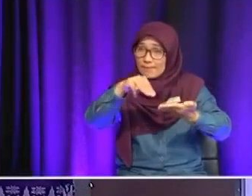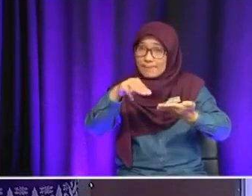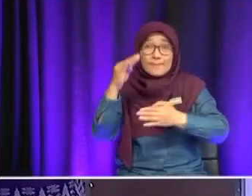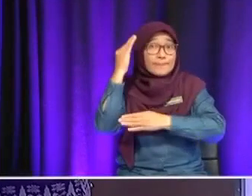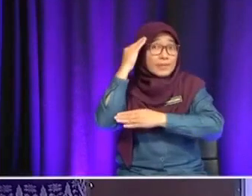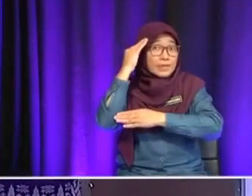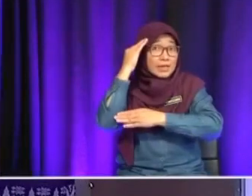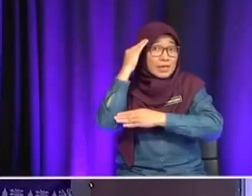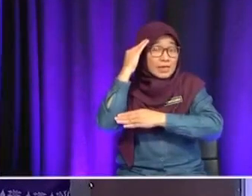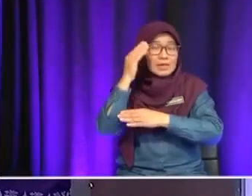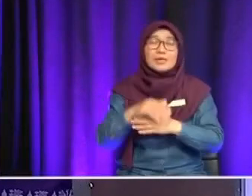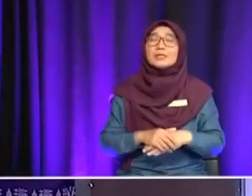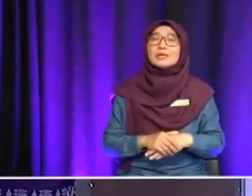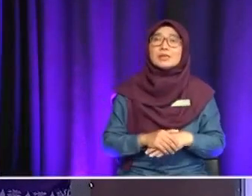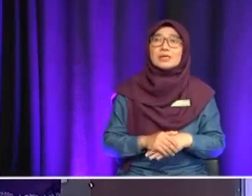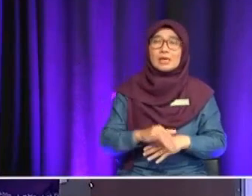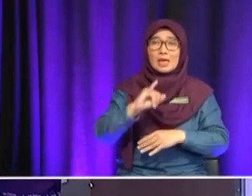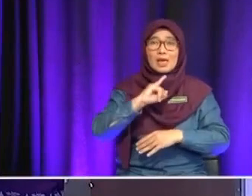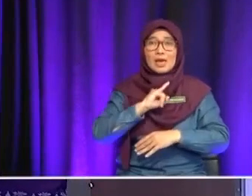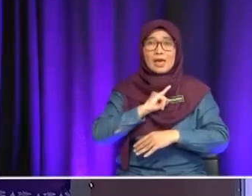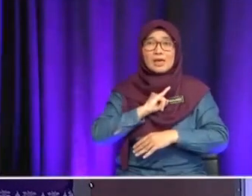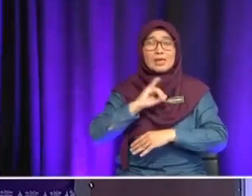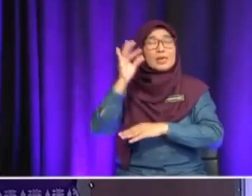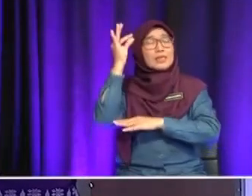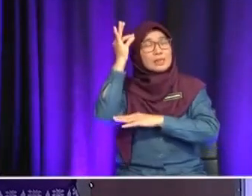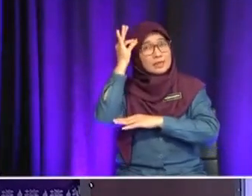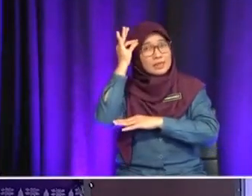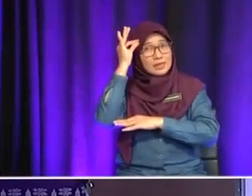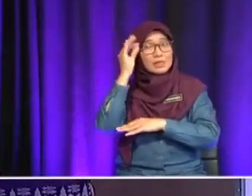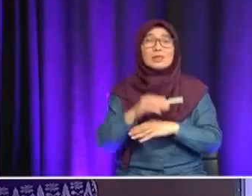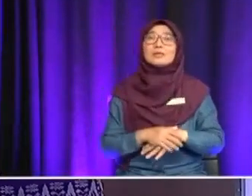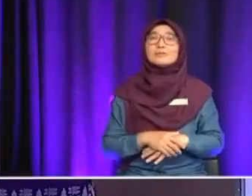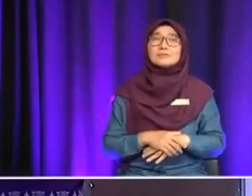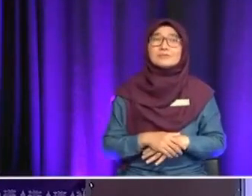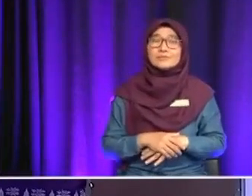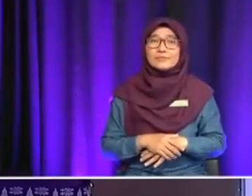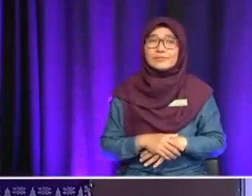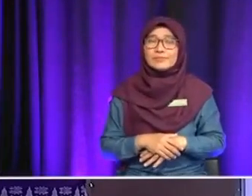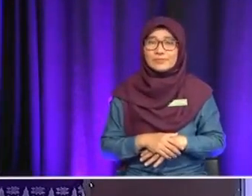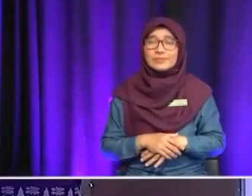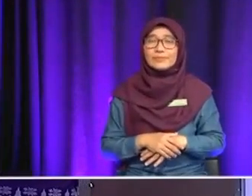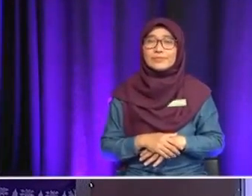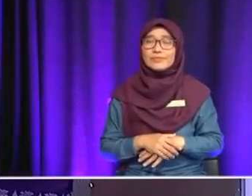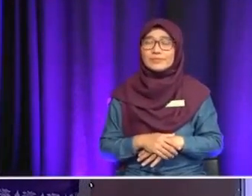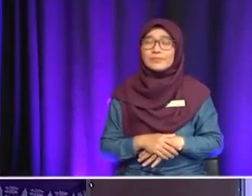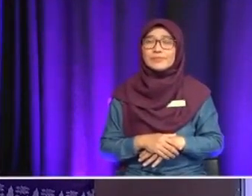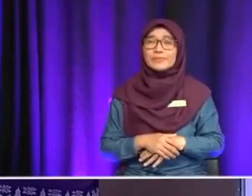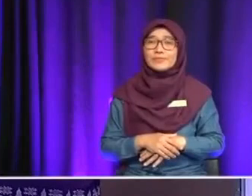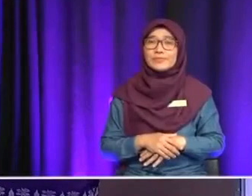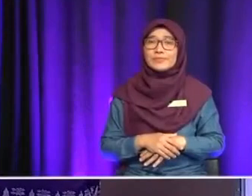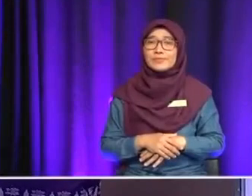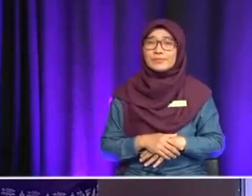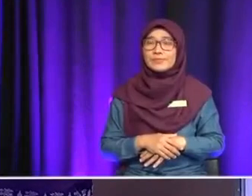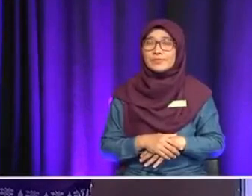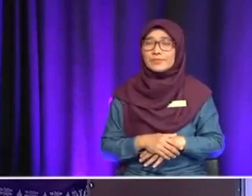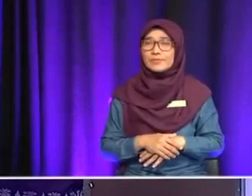perlu tu nampak tulisan tapi kita nampak je sumbang saran tadi, kita dah boleh boleh memberikan pandangan kita. Oh, tadi ustazah. Ha, sebab itu